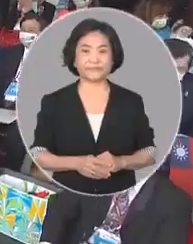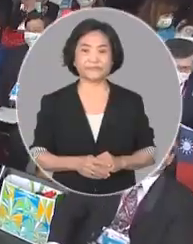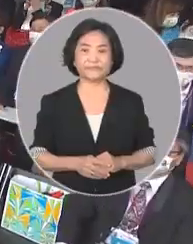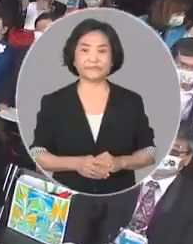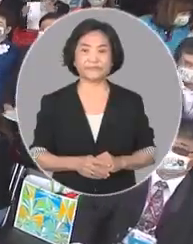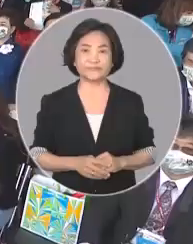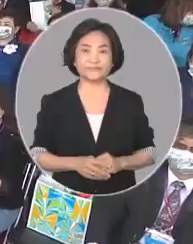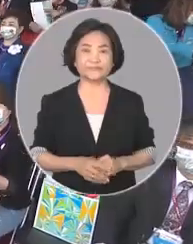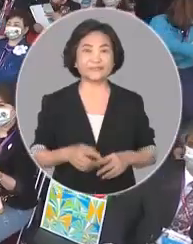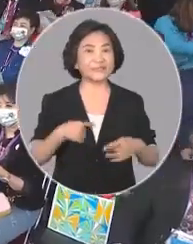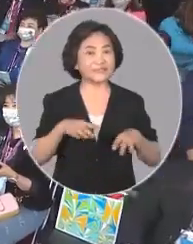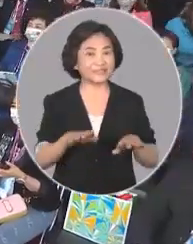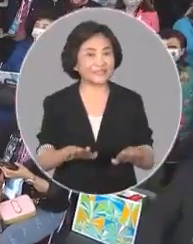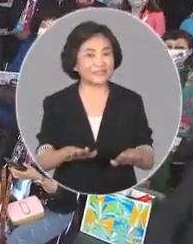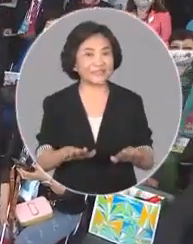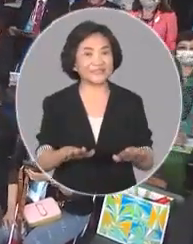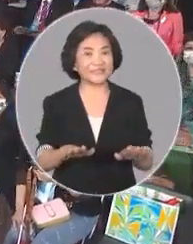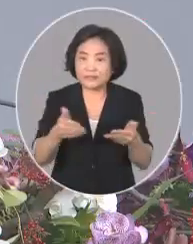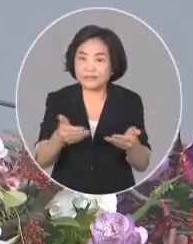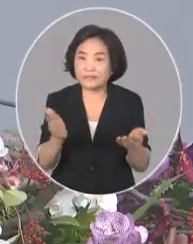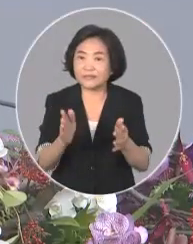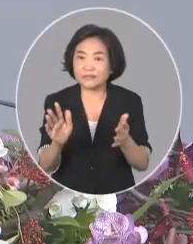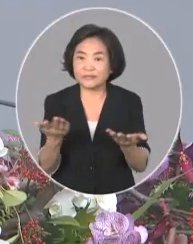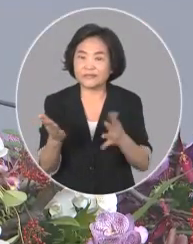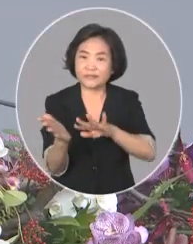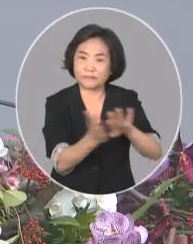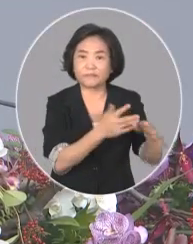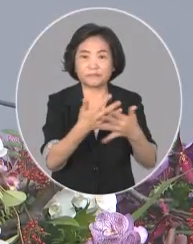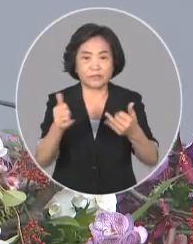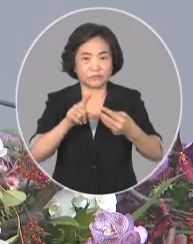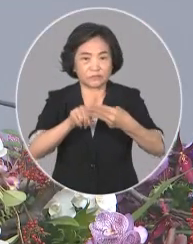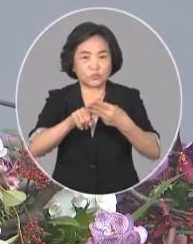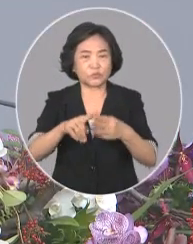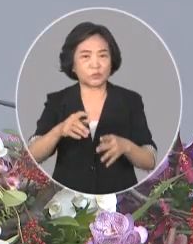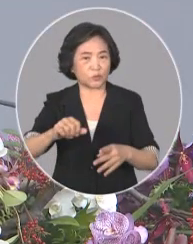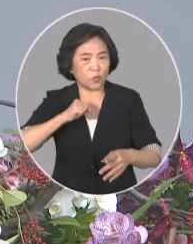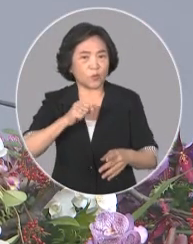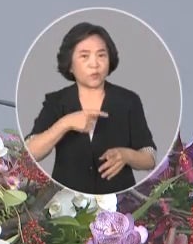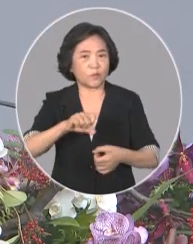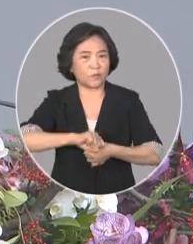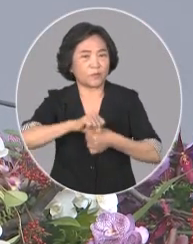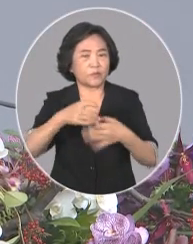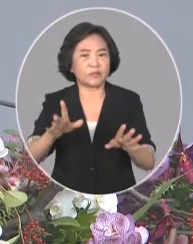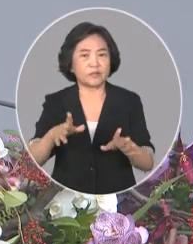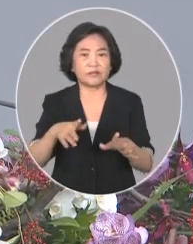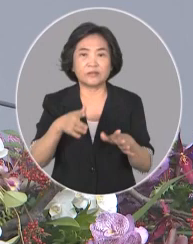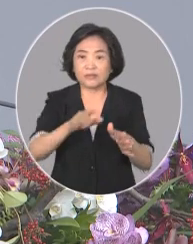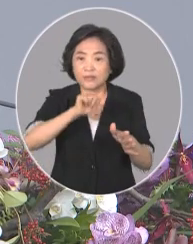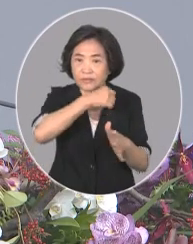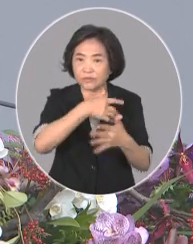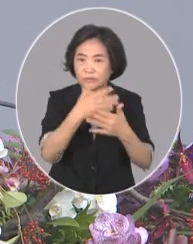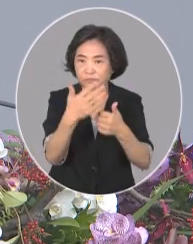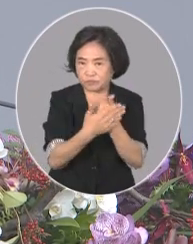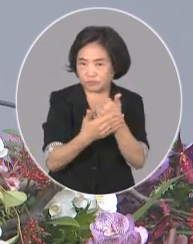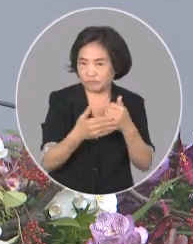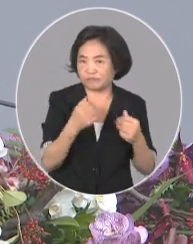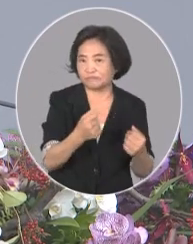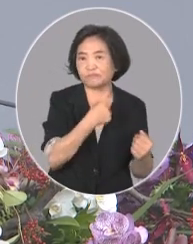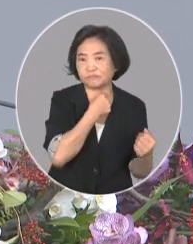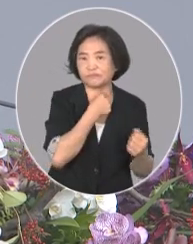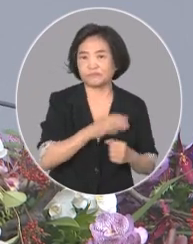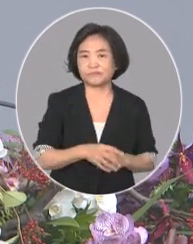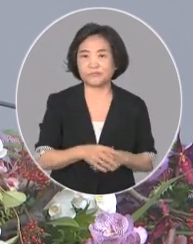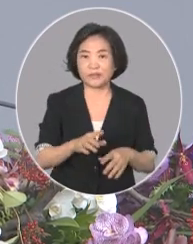ยนั้นเป็นสิ่งที่สำคัญสิ่งที่ต้องทำเป็นอันดับแรกก็คือผลักดันให้ระบอบเสรีประชาธิปไตยกลายเป็นฉันทามติร่